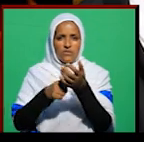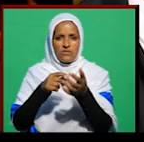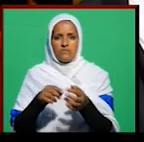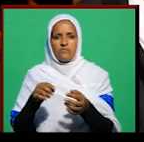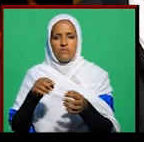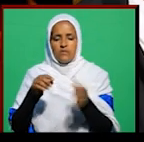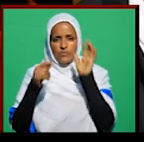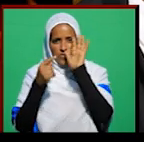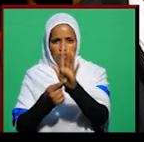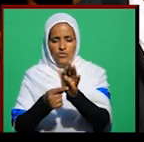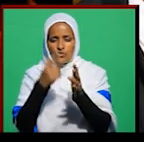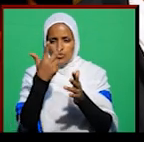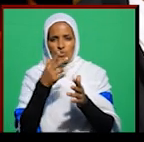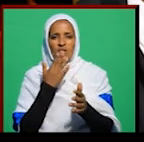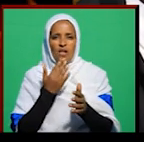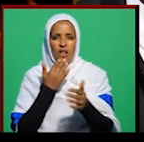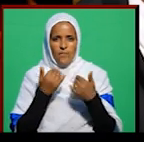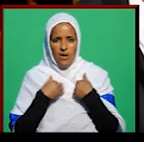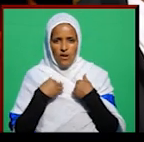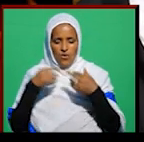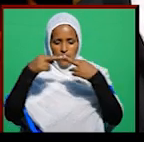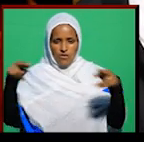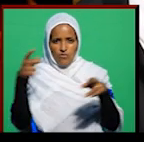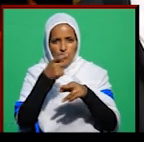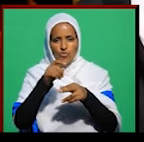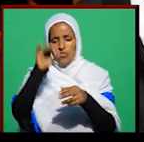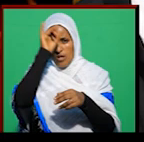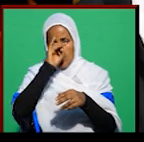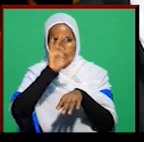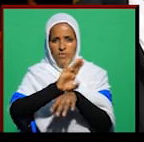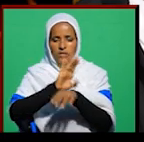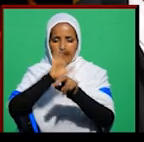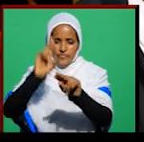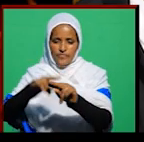ያሰረችው የማተብ ምልክታችን ሶስት ቀለም ያለው ክር